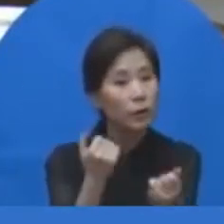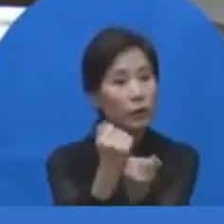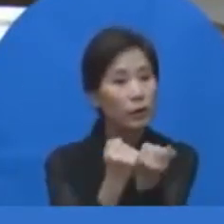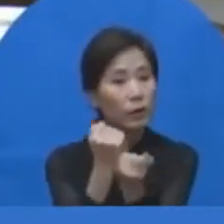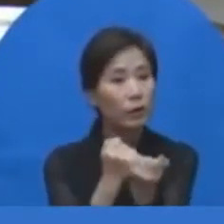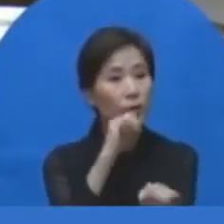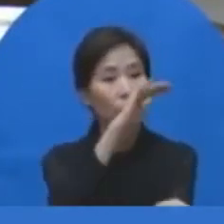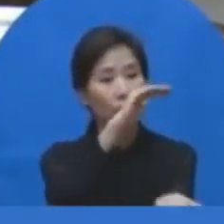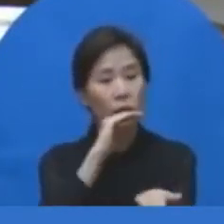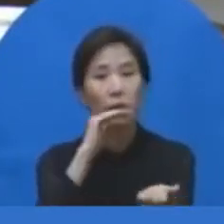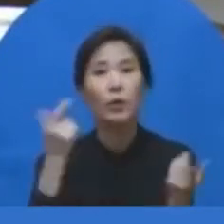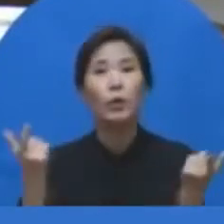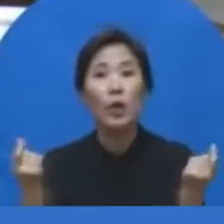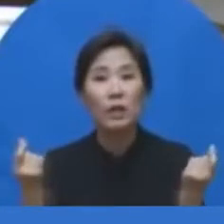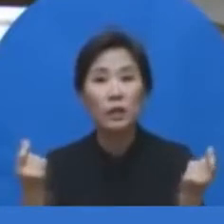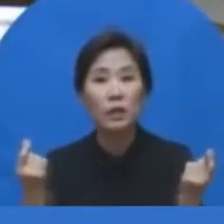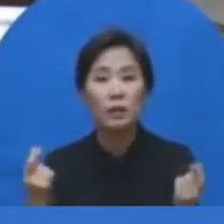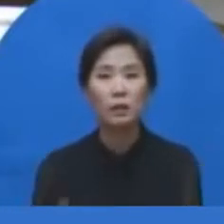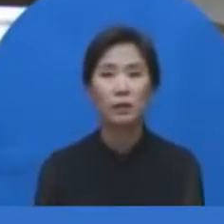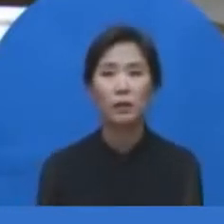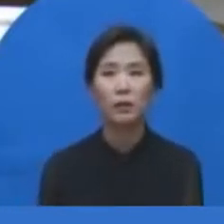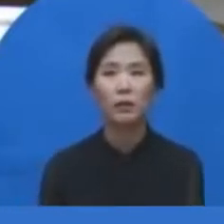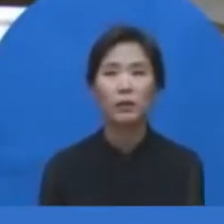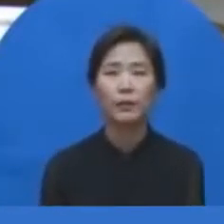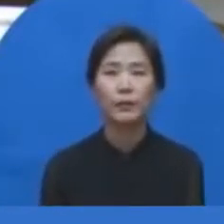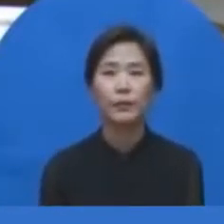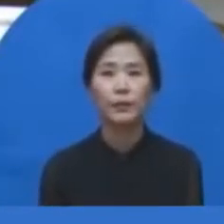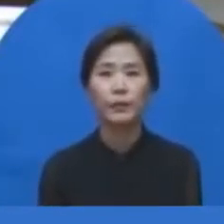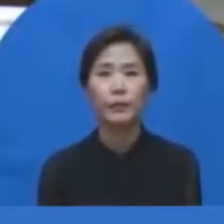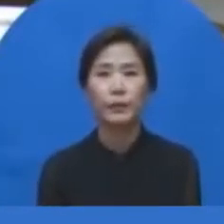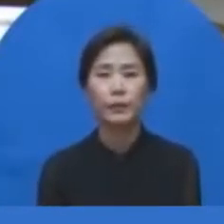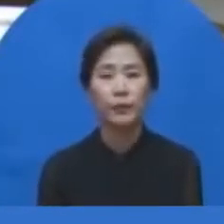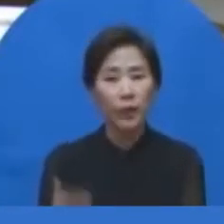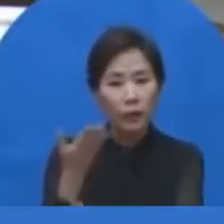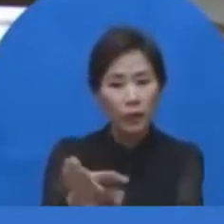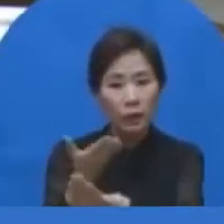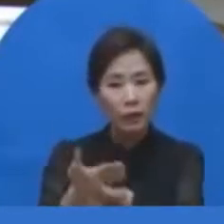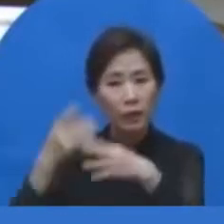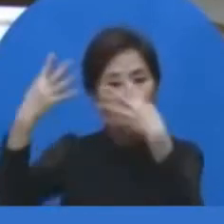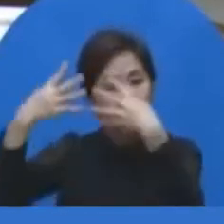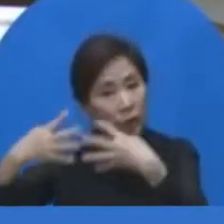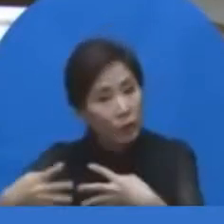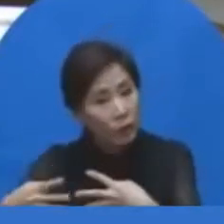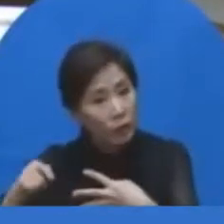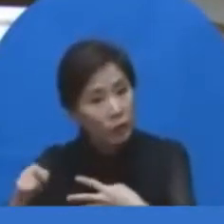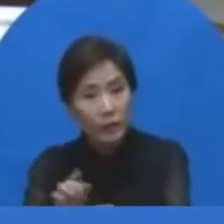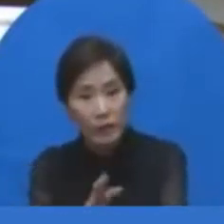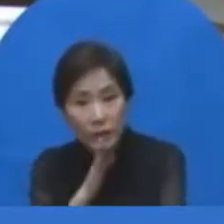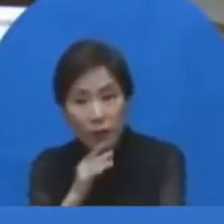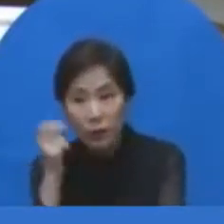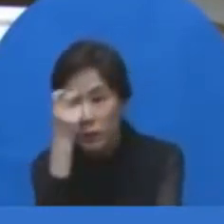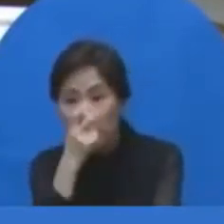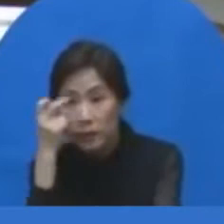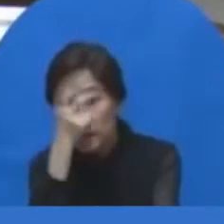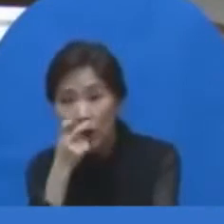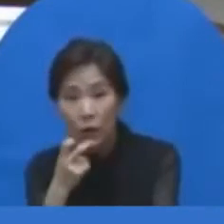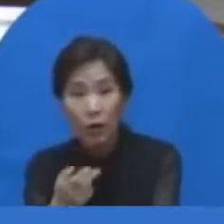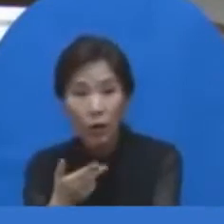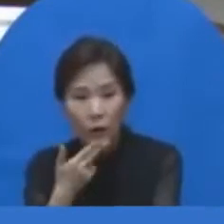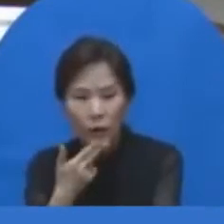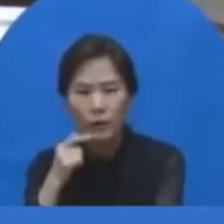드린 바와 같이 단서의 다른 요건들도 실질적으로 심사를 하지 않으면 안